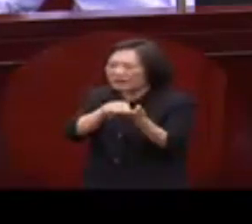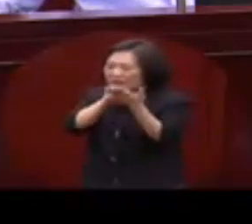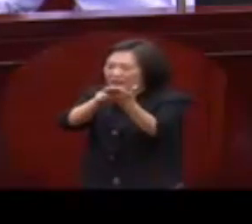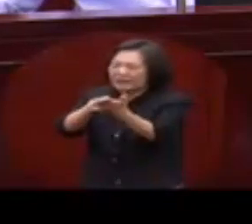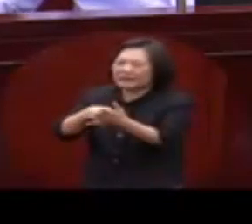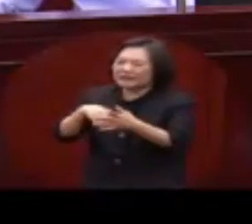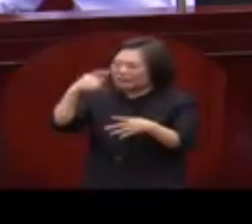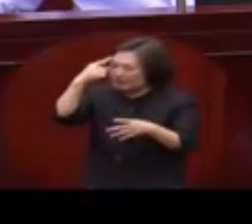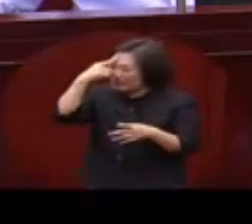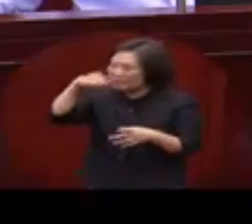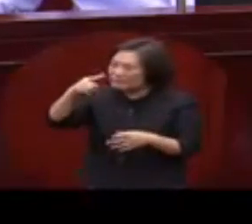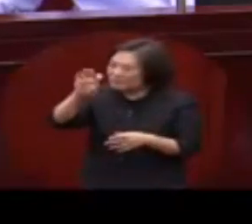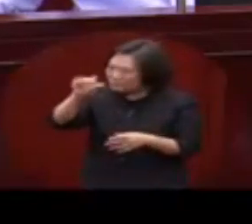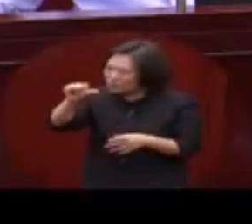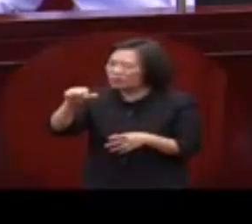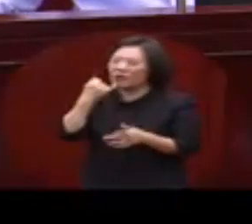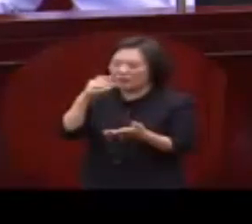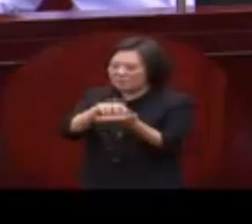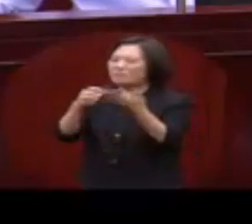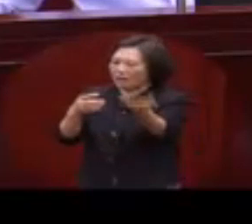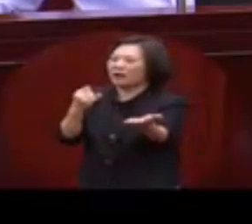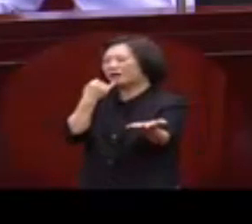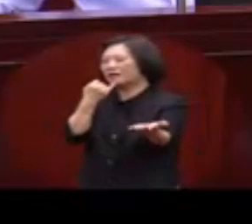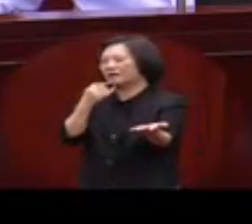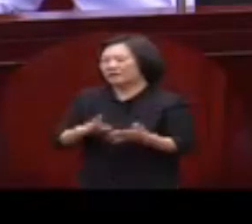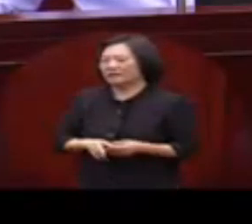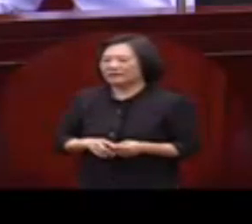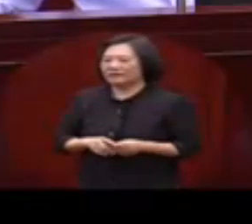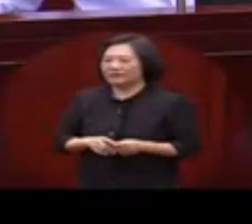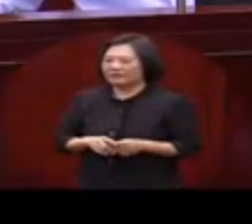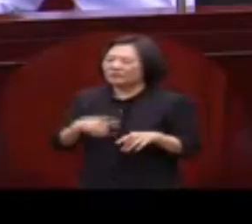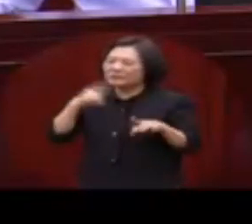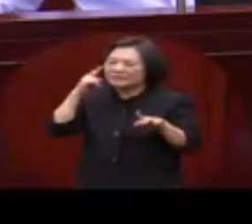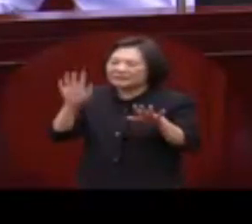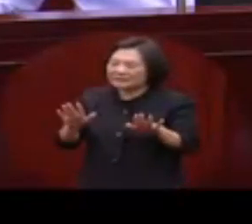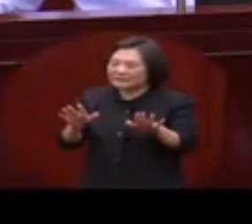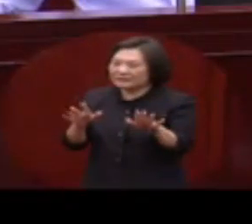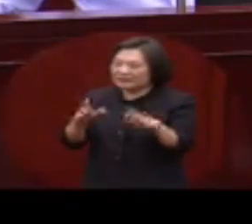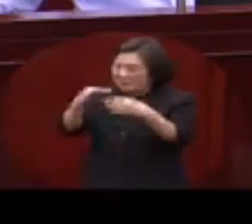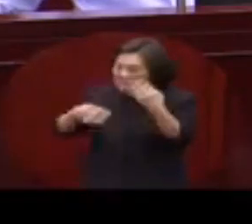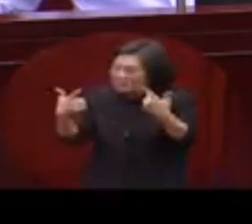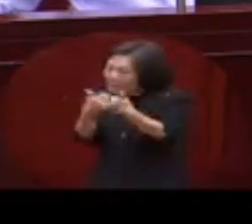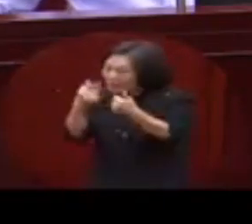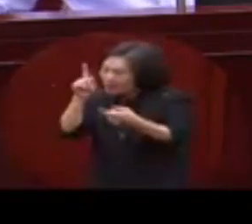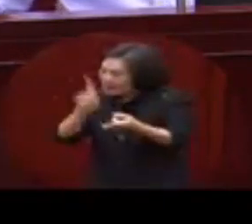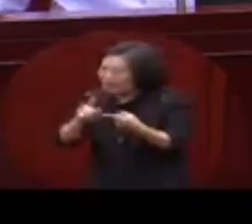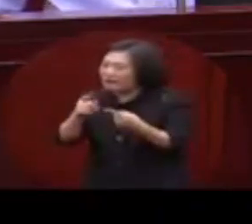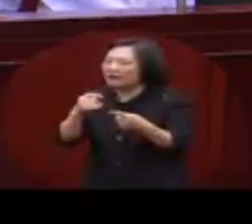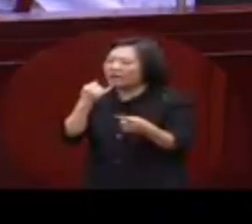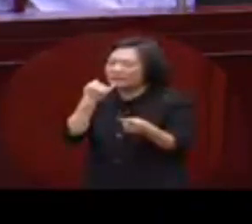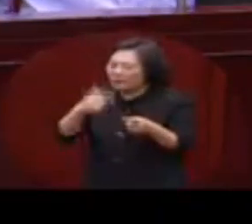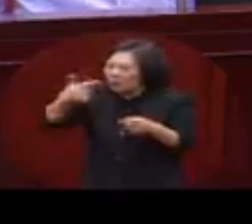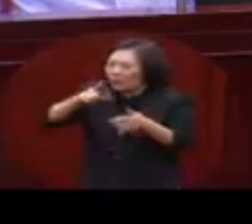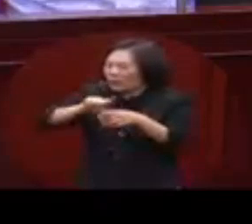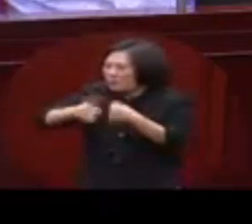们还会再做更多的这种修正，就是说能够适用这个的案子可以更多。 那我们最近还